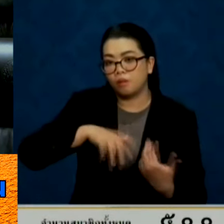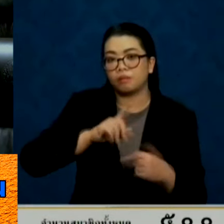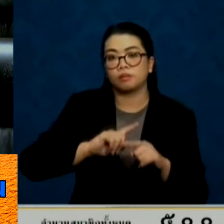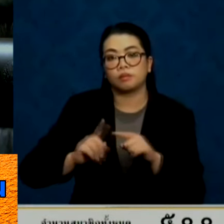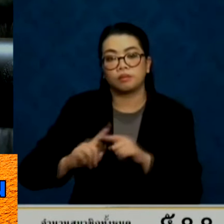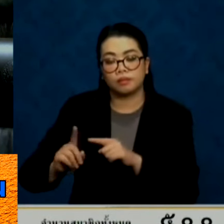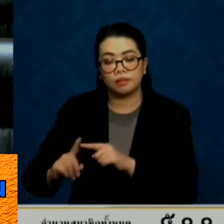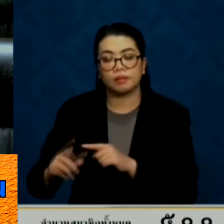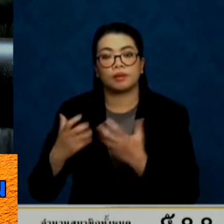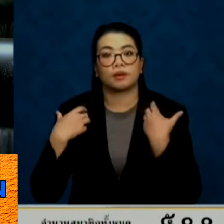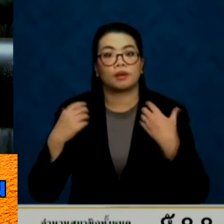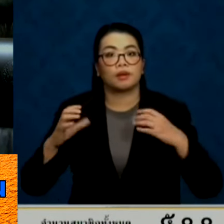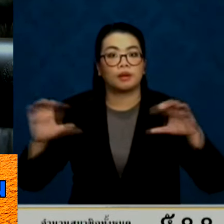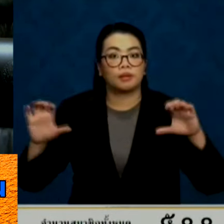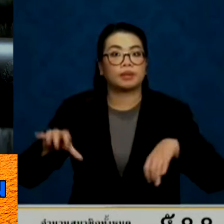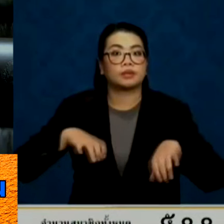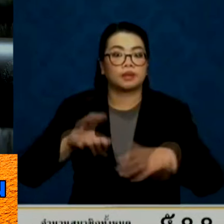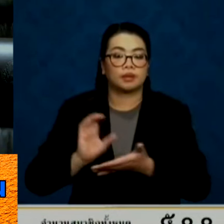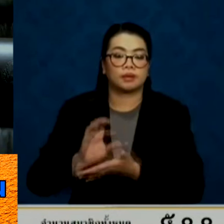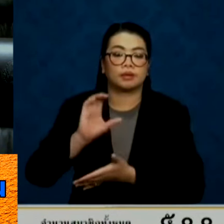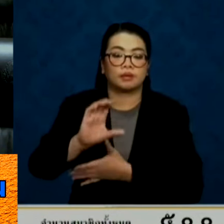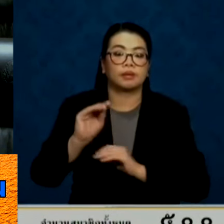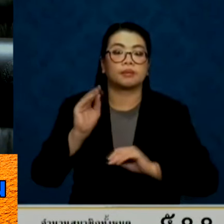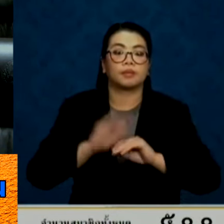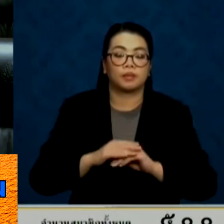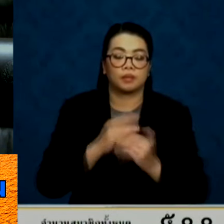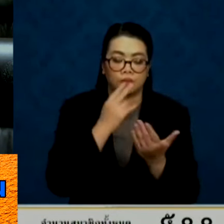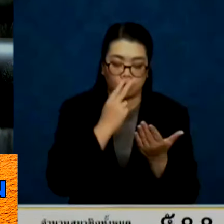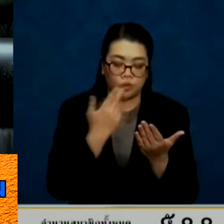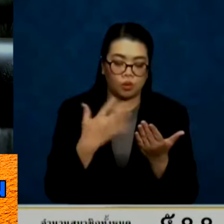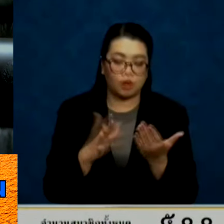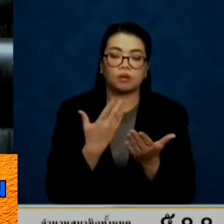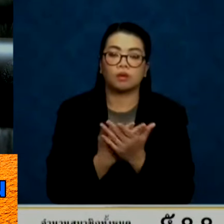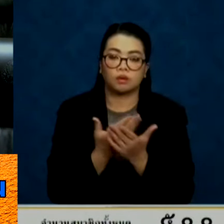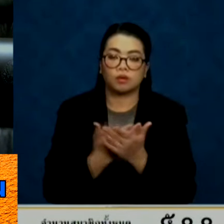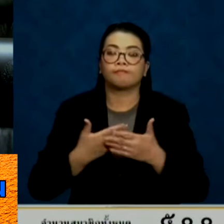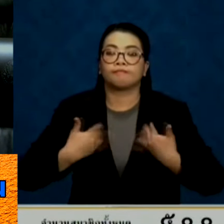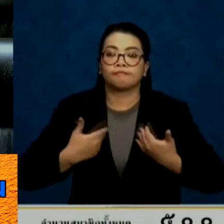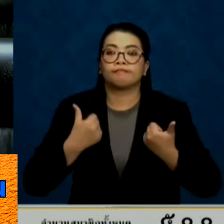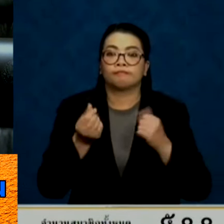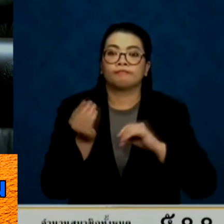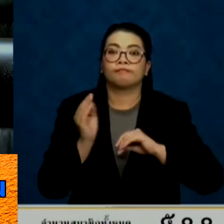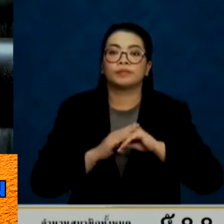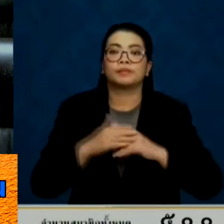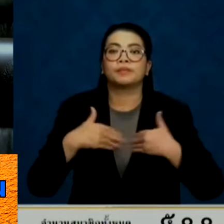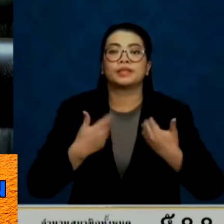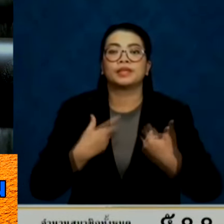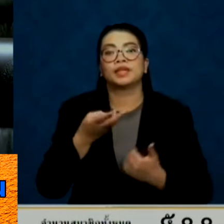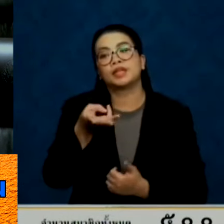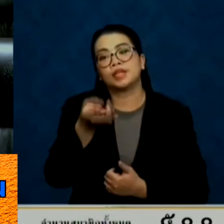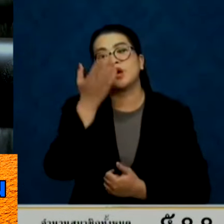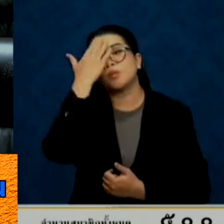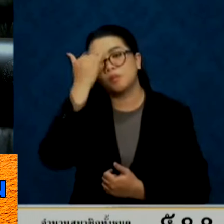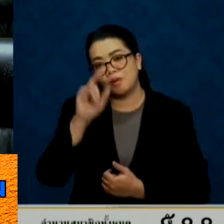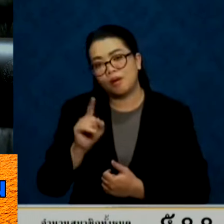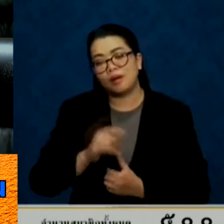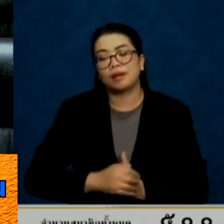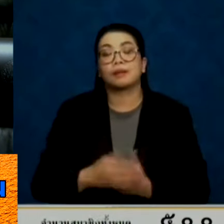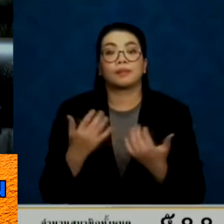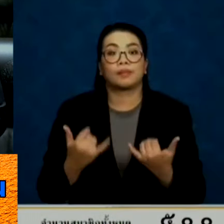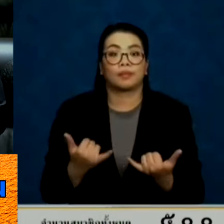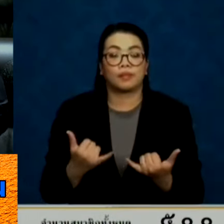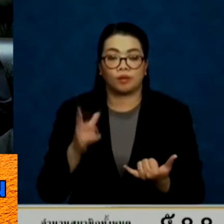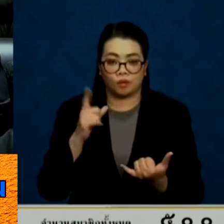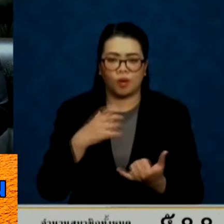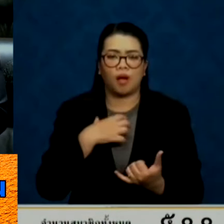ๆลาธ puisก็จสรรณเพิมมาผมเห็นตวเลขแล้วก็ดีใจครับแต่ดีใจนีอเยครัเพราวาอะไรรไครับวันน